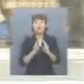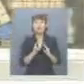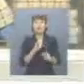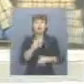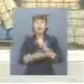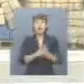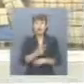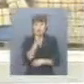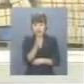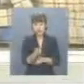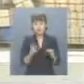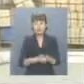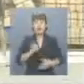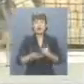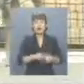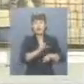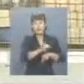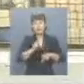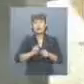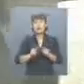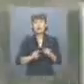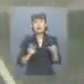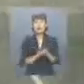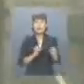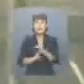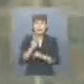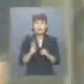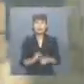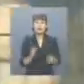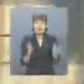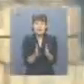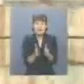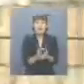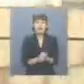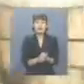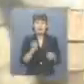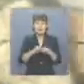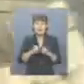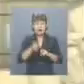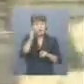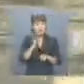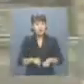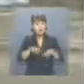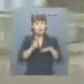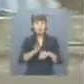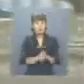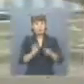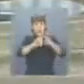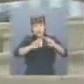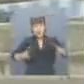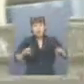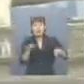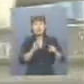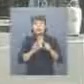จำหน่ายสินค้าชั่วคราวให้กับผู้ประกอบการขนาดเล็กที่เผชิญน้ำท่วมมานานโดยเฉพาะร้านโชว์ห่วยที่มีเป็นจำนวนมาก